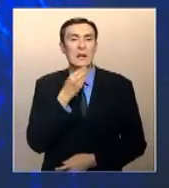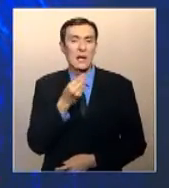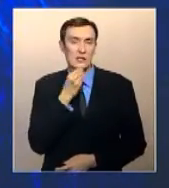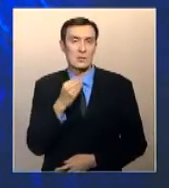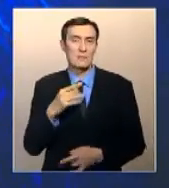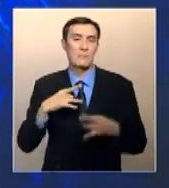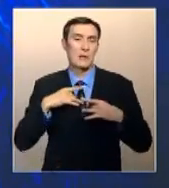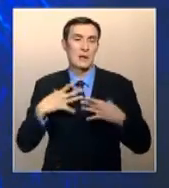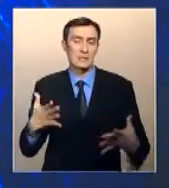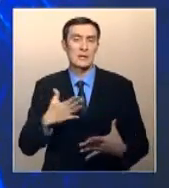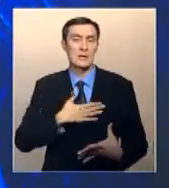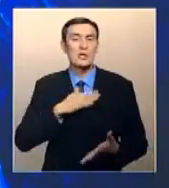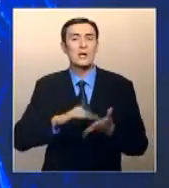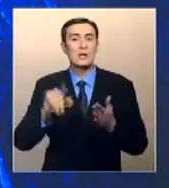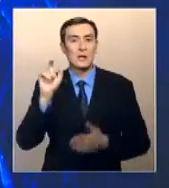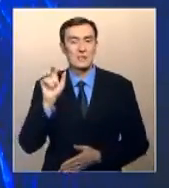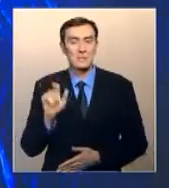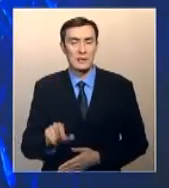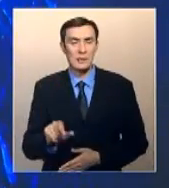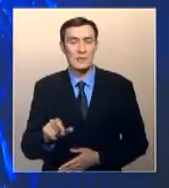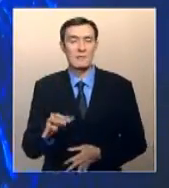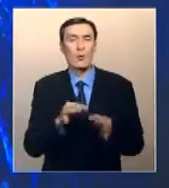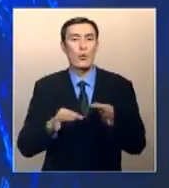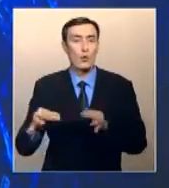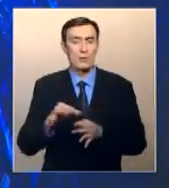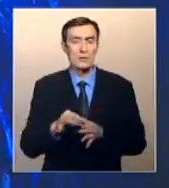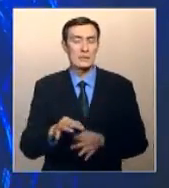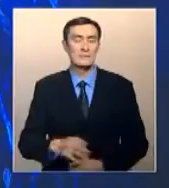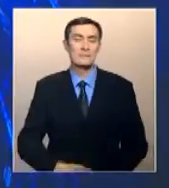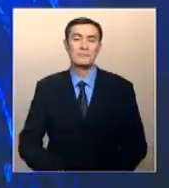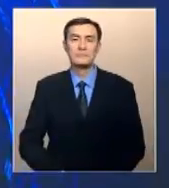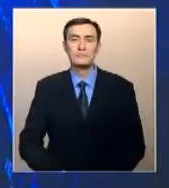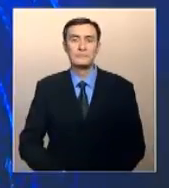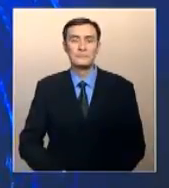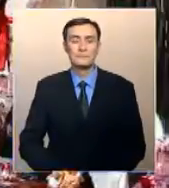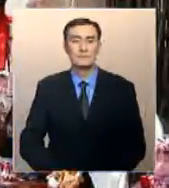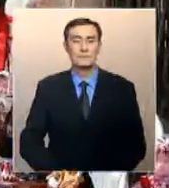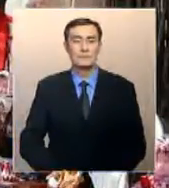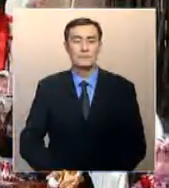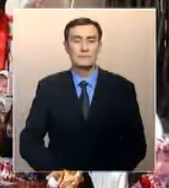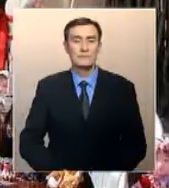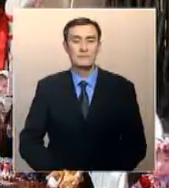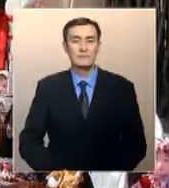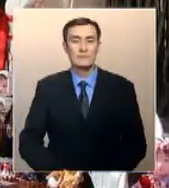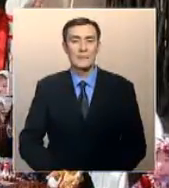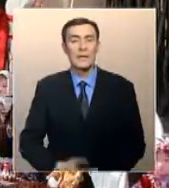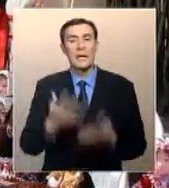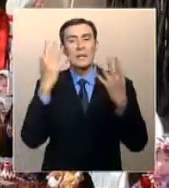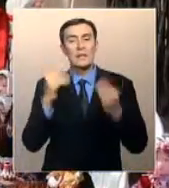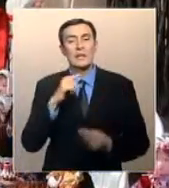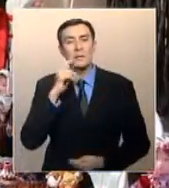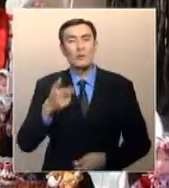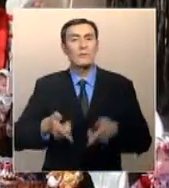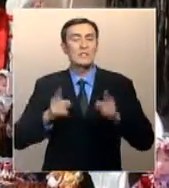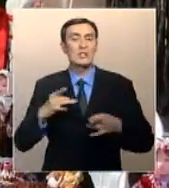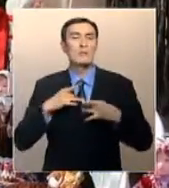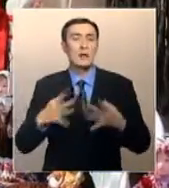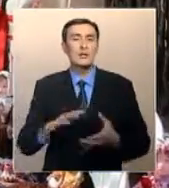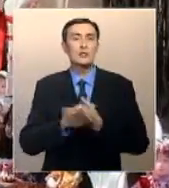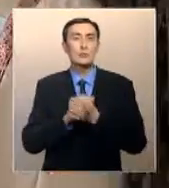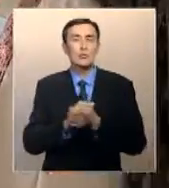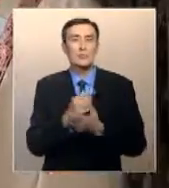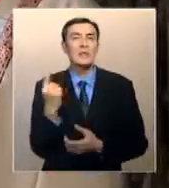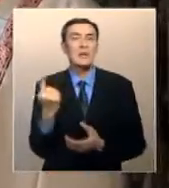на красочном празднике и наш корреспондент в регионе Анель Есенбердина. День языков – настоящий праздник дружбы